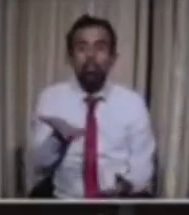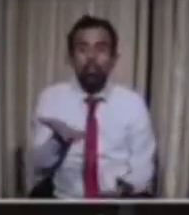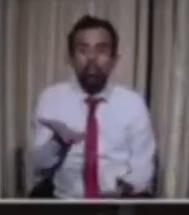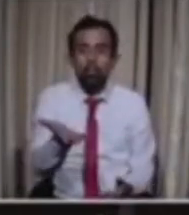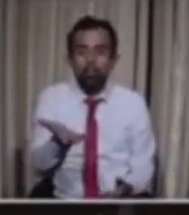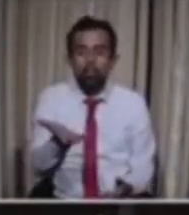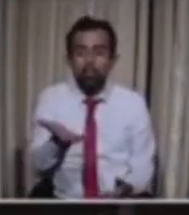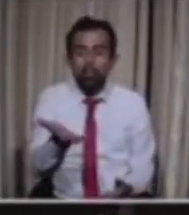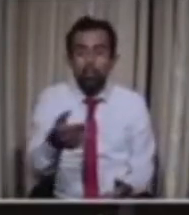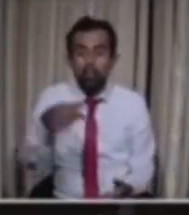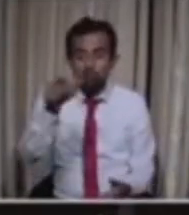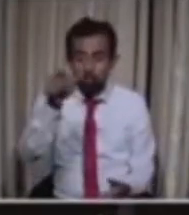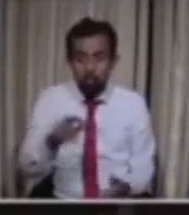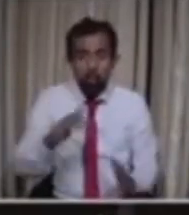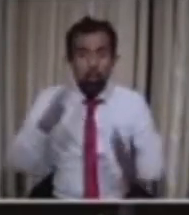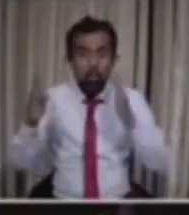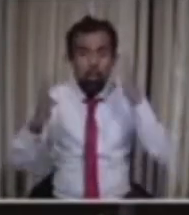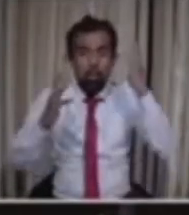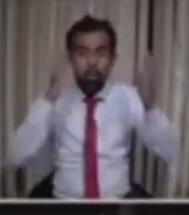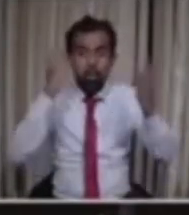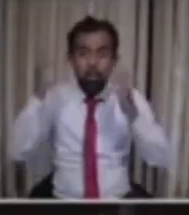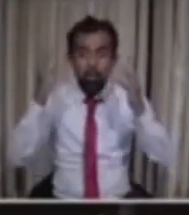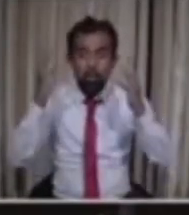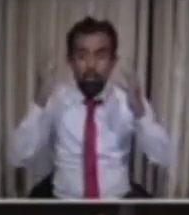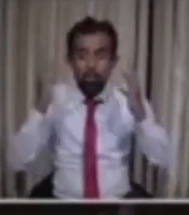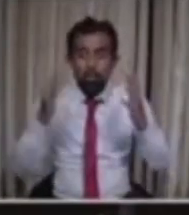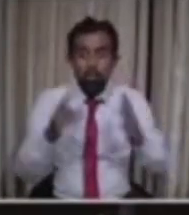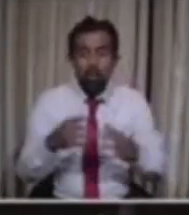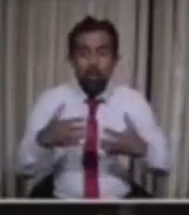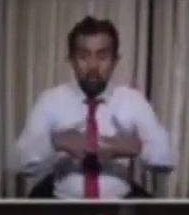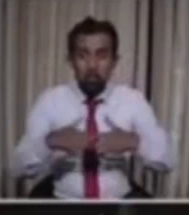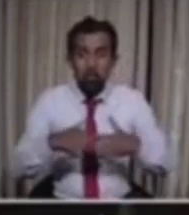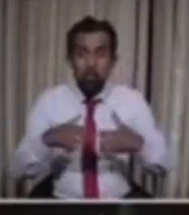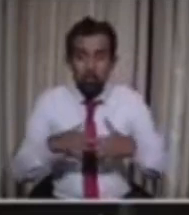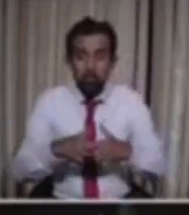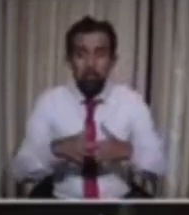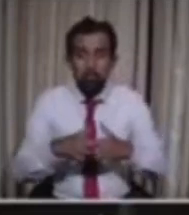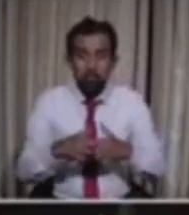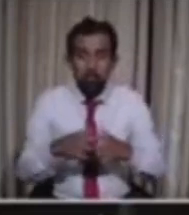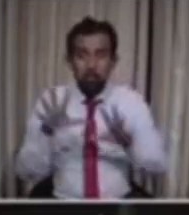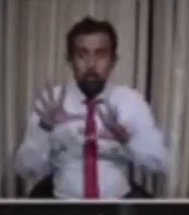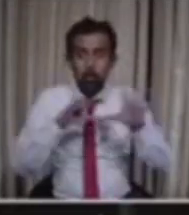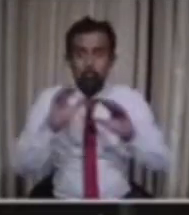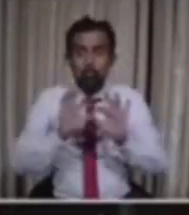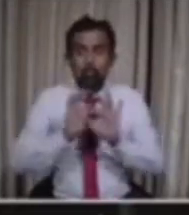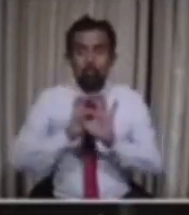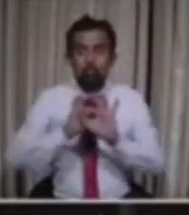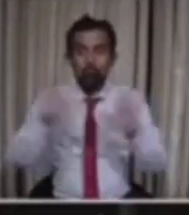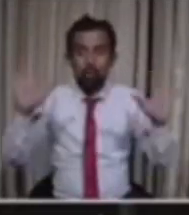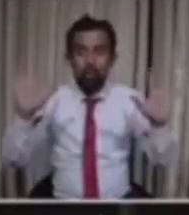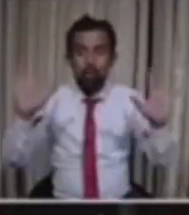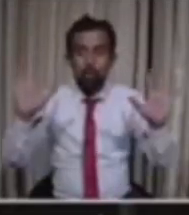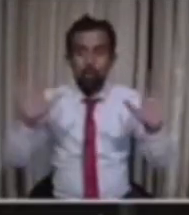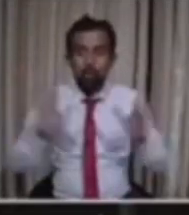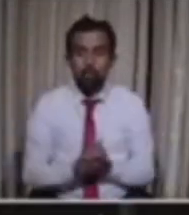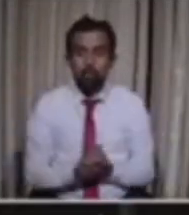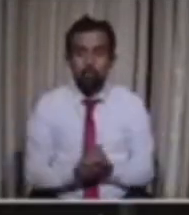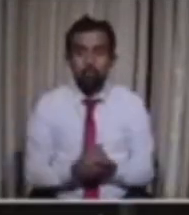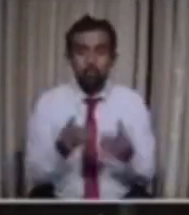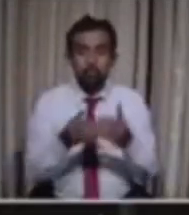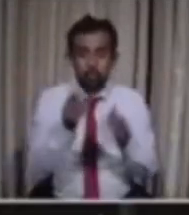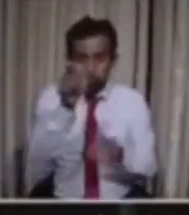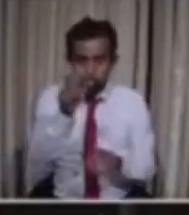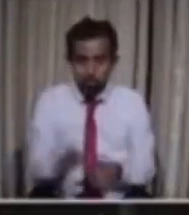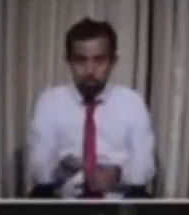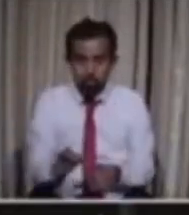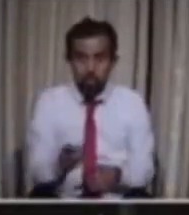இனத்திற்கும் நீங்கள் ஒரு அச்சுறுத்துகின்ற செய்தியை எங்களுடைய நாங்கள் மிருகத்தனமாக கொடூரத்தனமாக இப்படி நடந்து கொள்வோம் என்கின்ற ஒரு செய்தியை